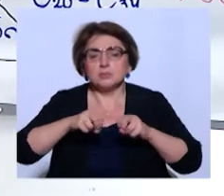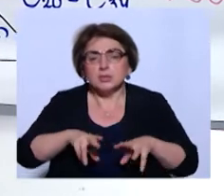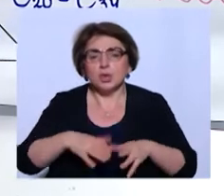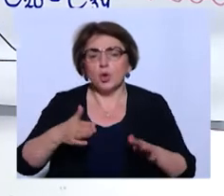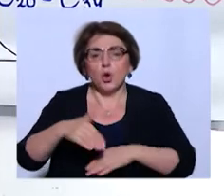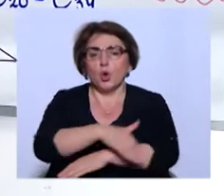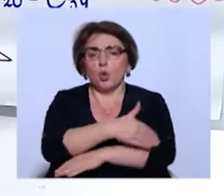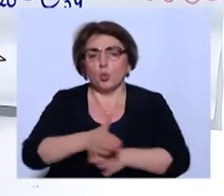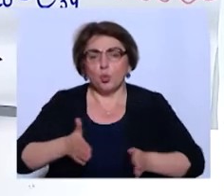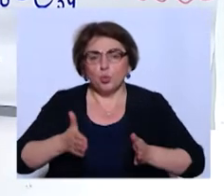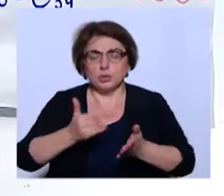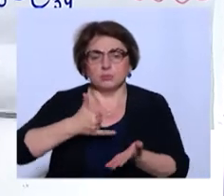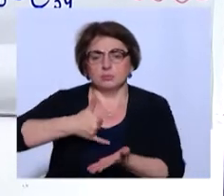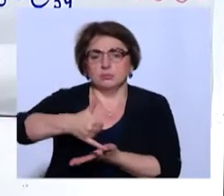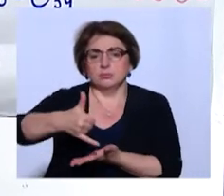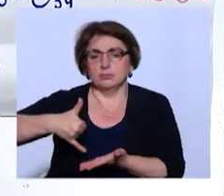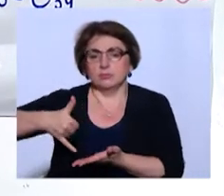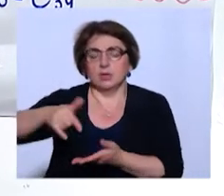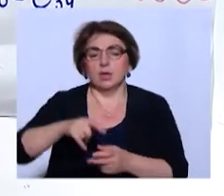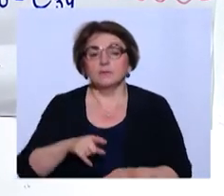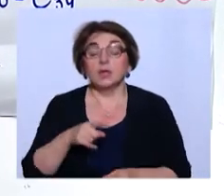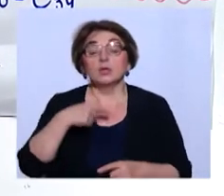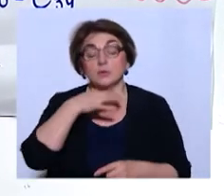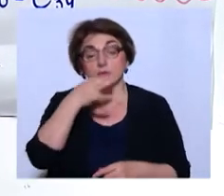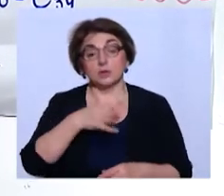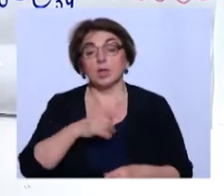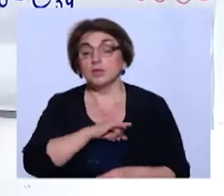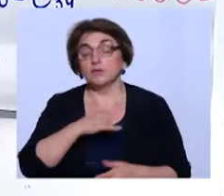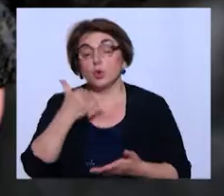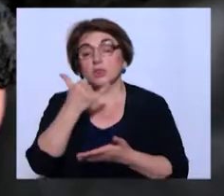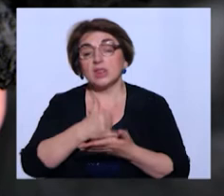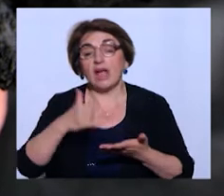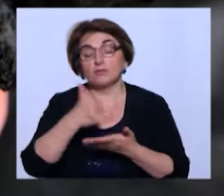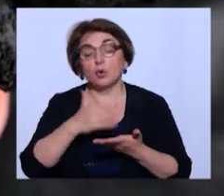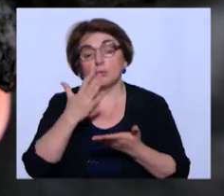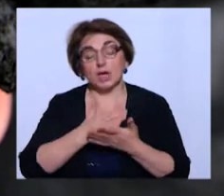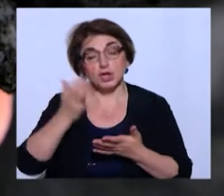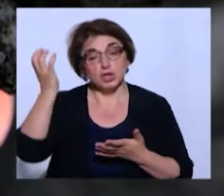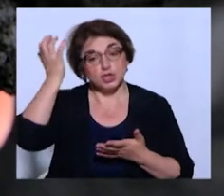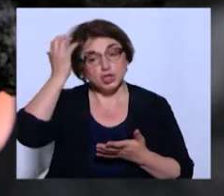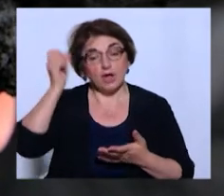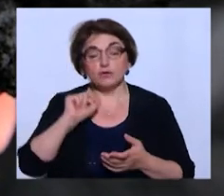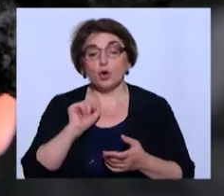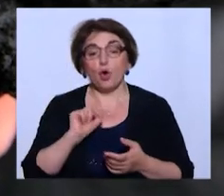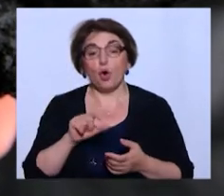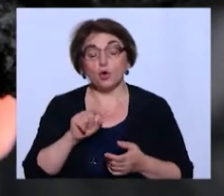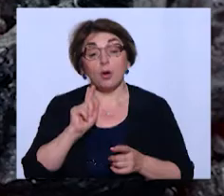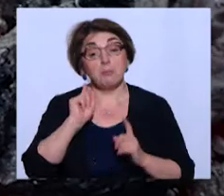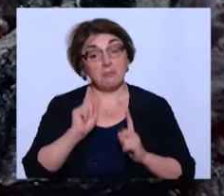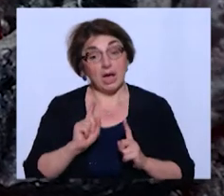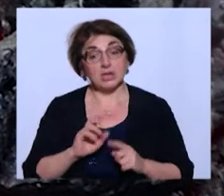მოპირკეთება ქუჩების. ნავთობი შავი ოქროა, როგორც ვთქვით, მაგრამ ქვანახშირი არა